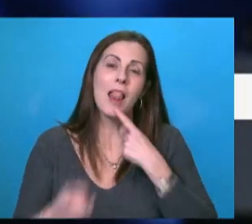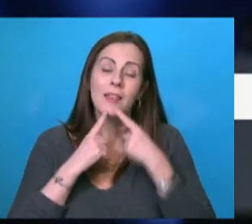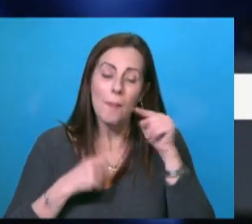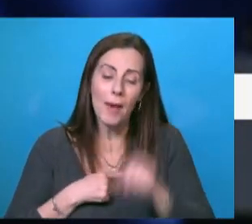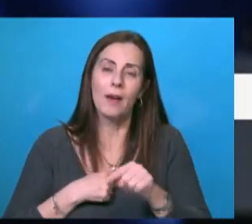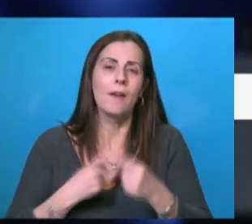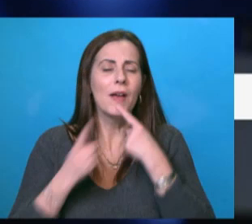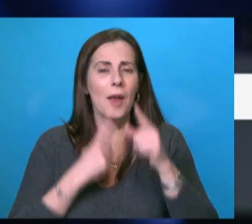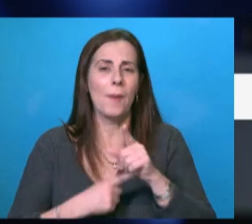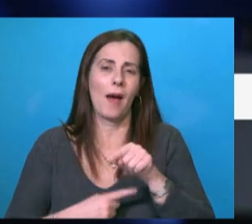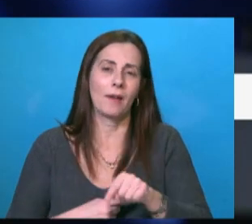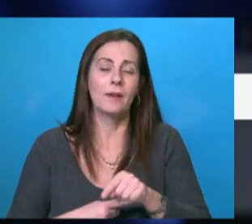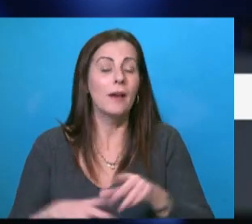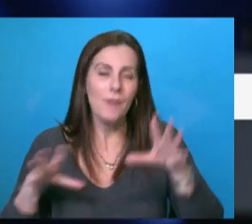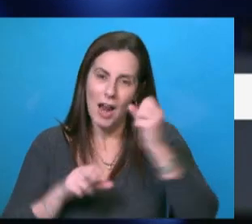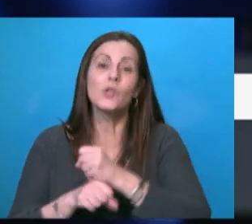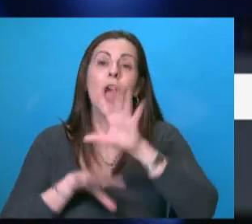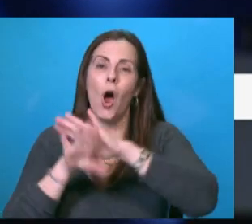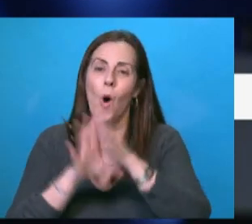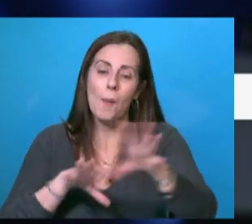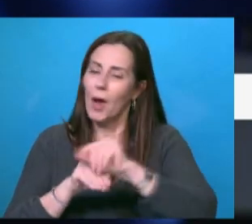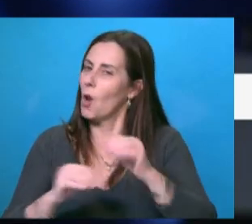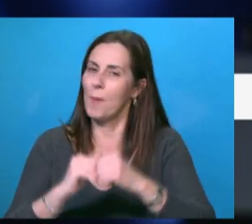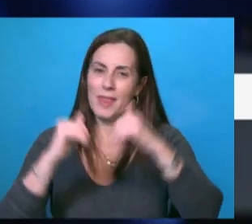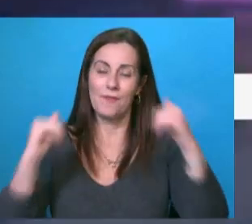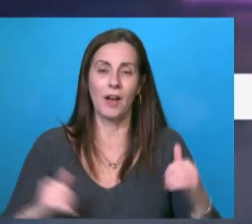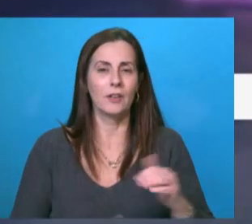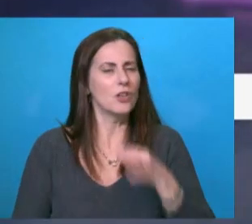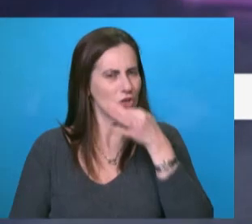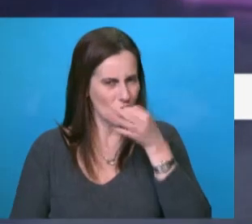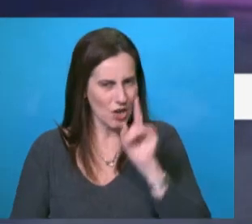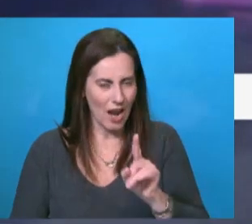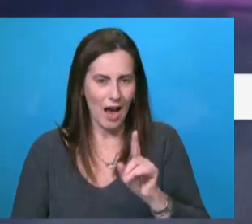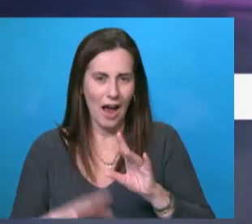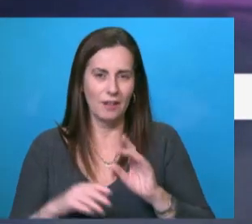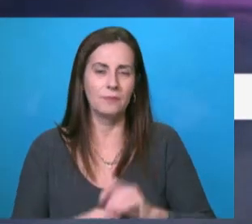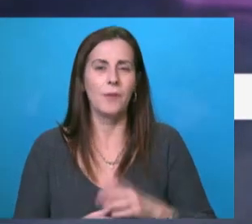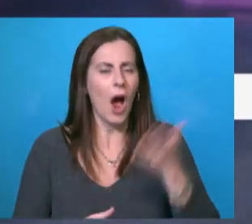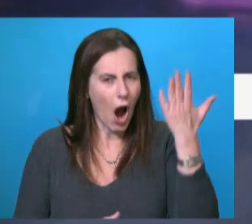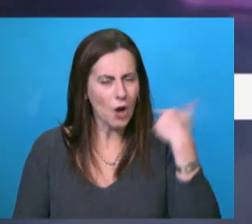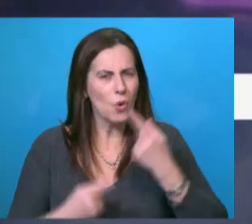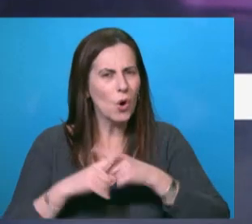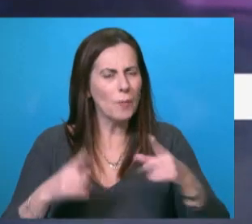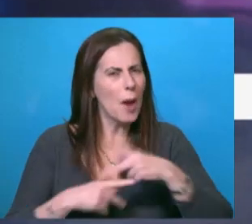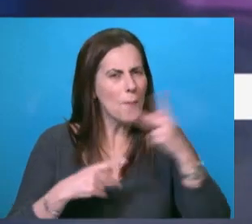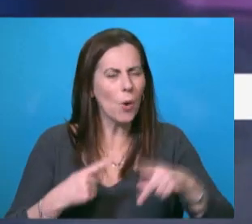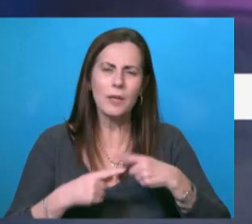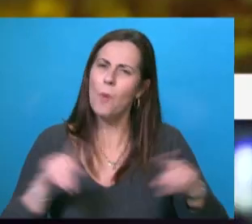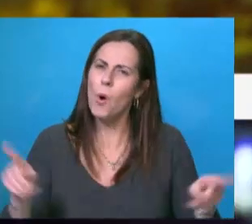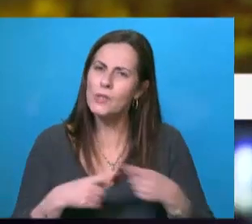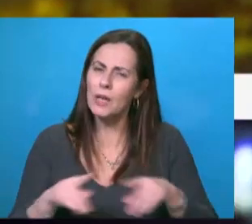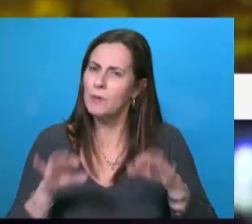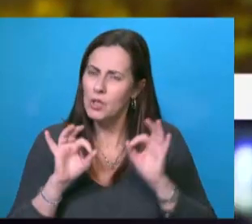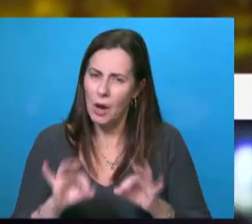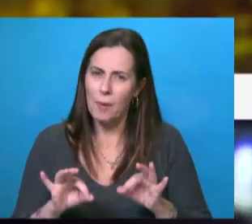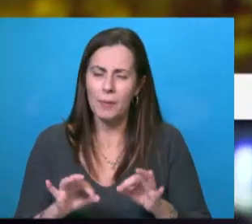אותו וביחד, לא בנפרד. אני אשאל אותך איזושהי שאלת סיכום, כי היו בעבר כל מיני פרויקטים מוזיקליים שבאמת נולדו